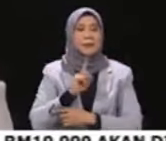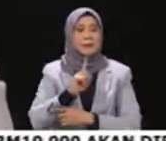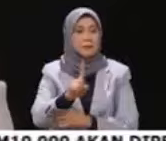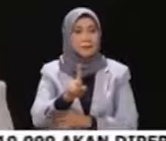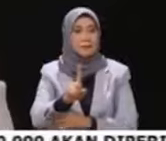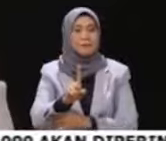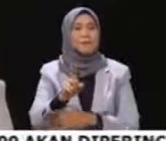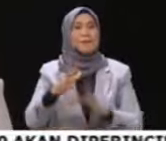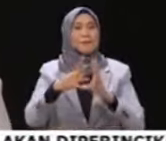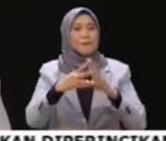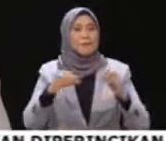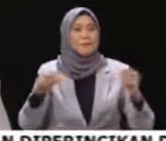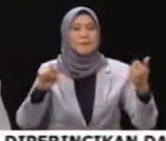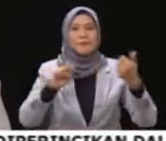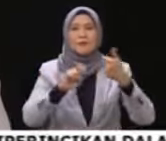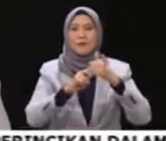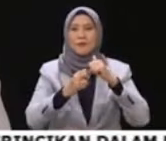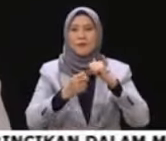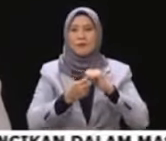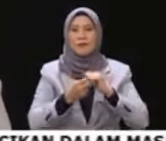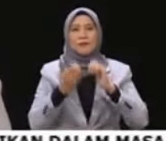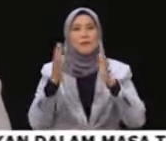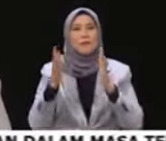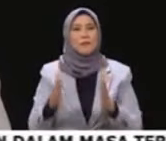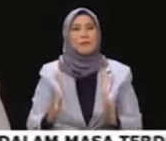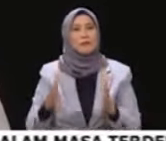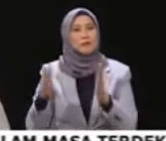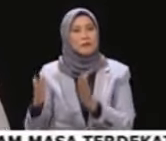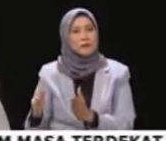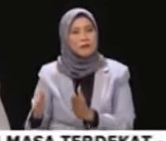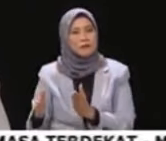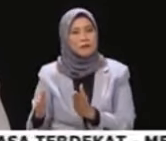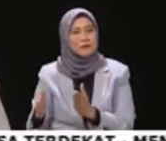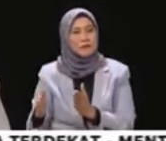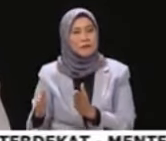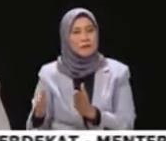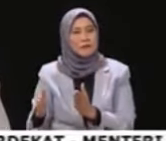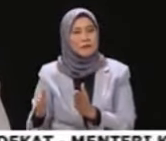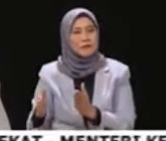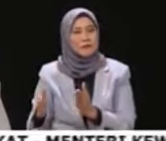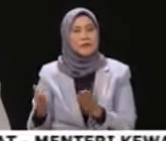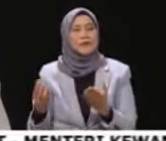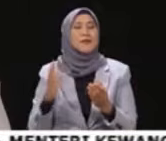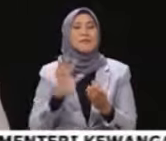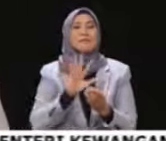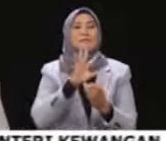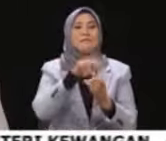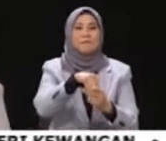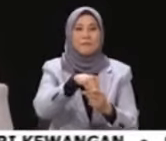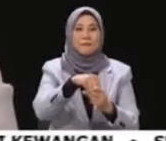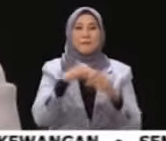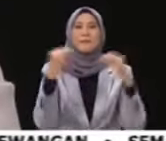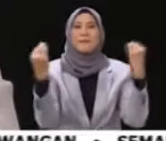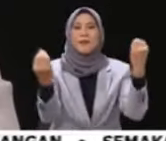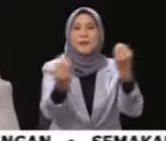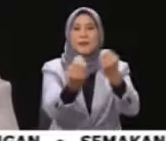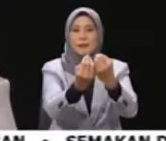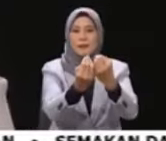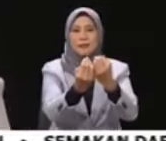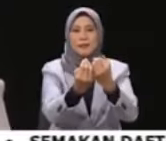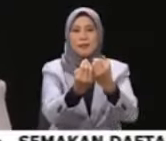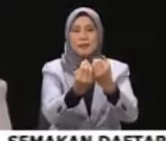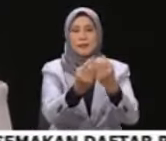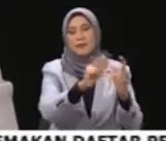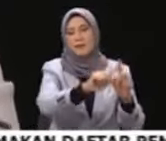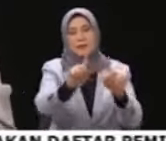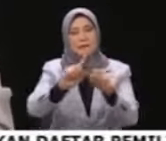menyelesaikan kedudukan orang-orang kita apabila kita duduk di dalam masyarakat majmuk. Di sana ada tentang berkenaan